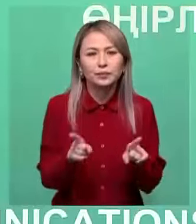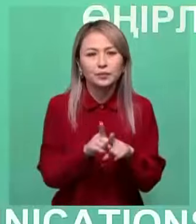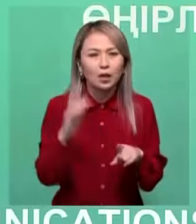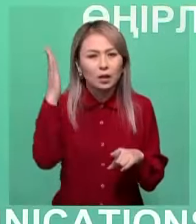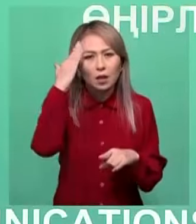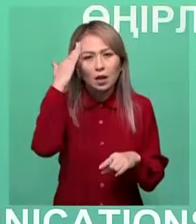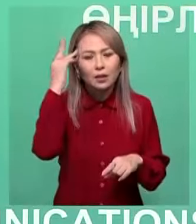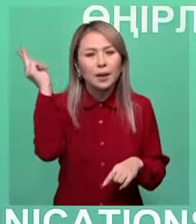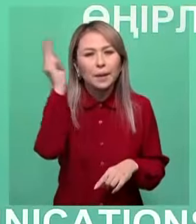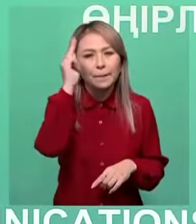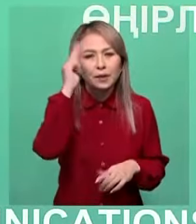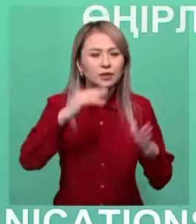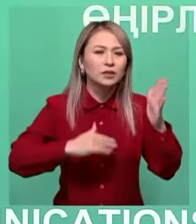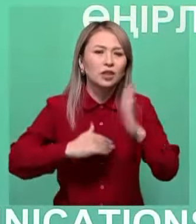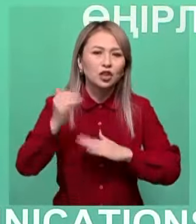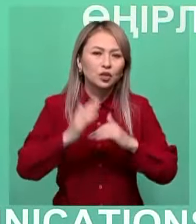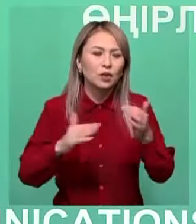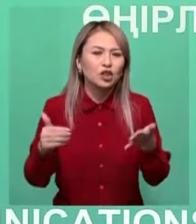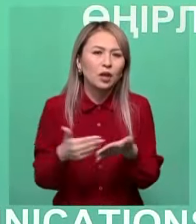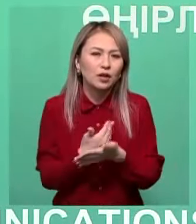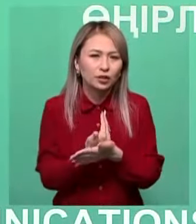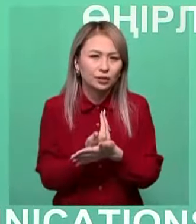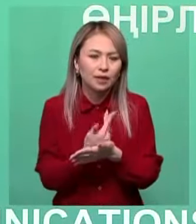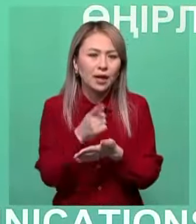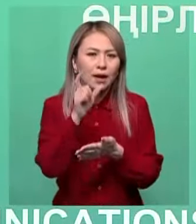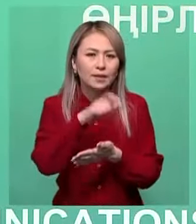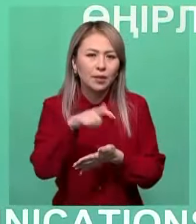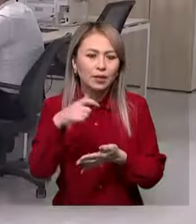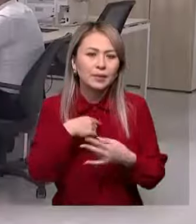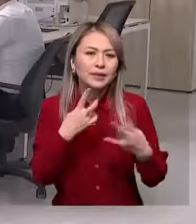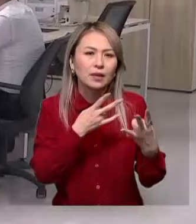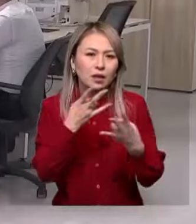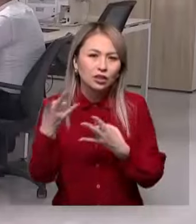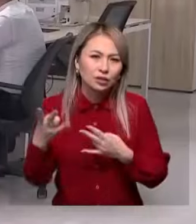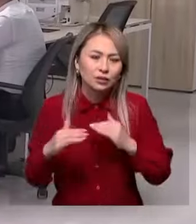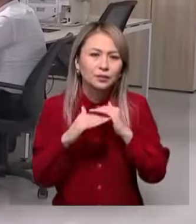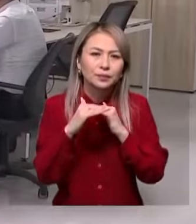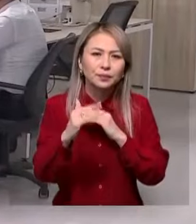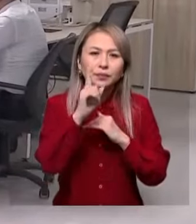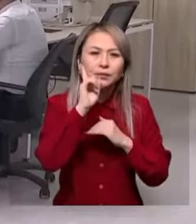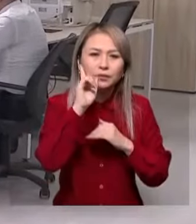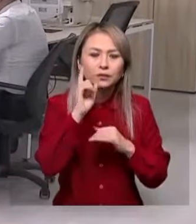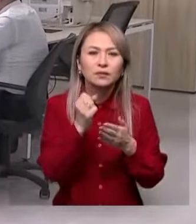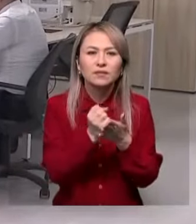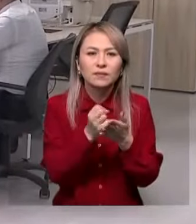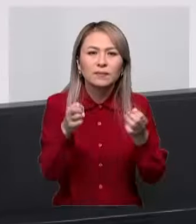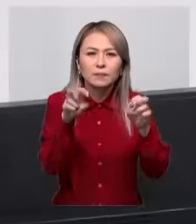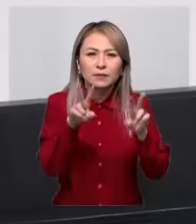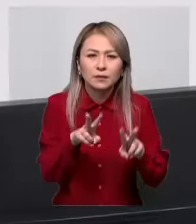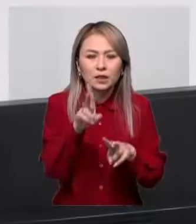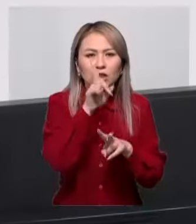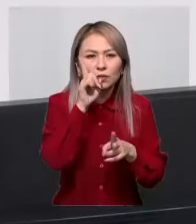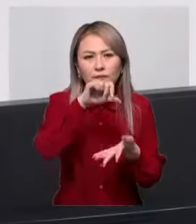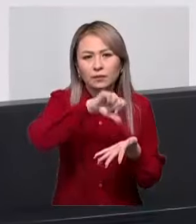талантты, білімді, тәжірибелі, жаңашыл азаматтар бізге қажет. Өңірлерде жас кадрлар пулын қалыптастыру